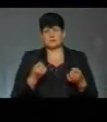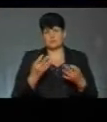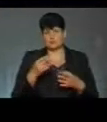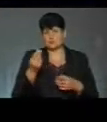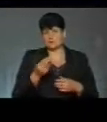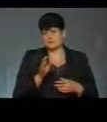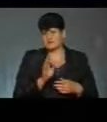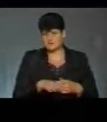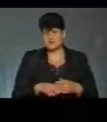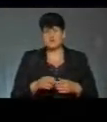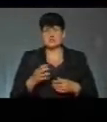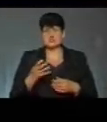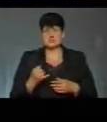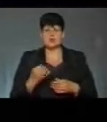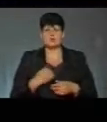помалювати. І ще